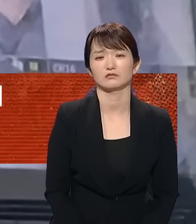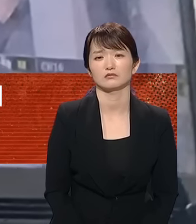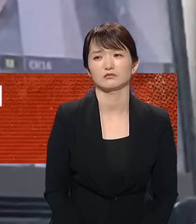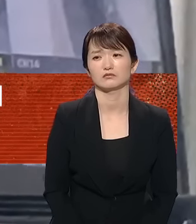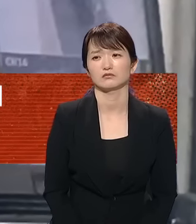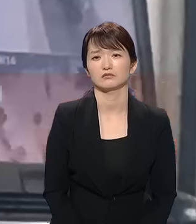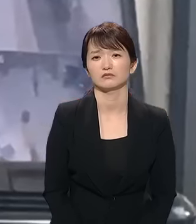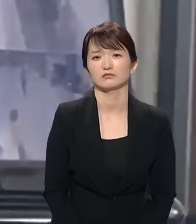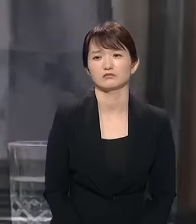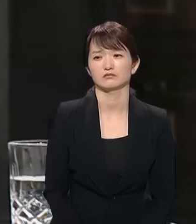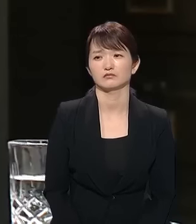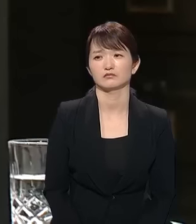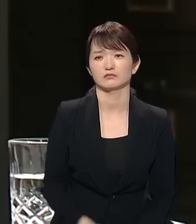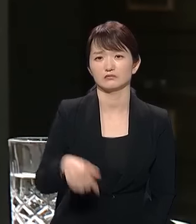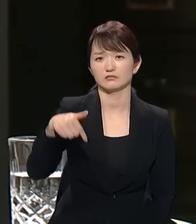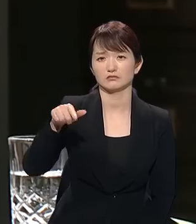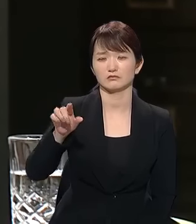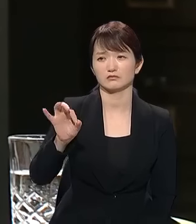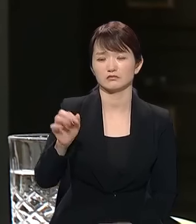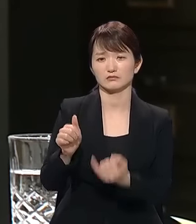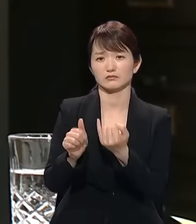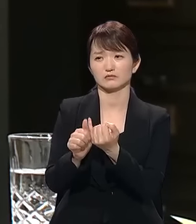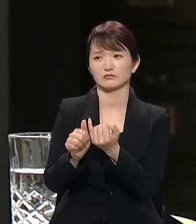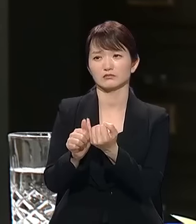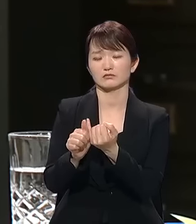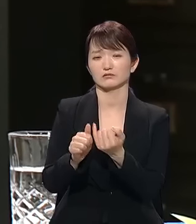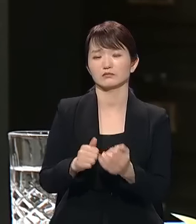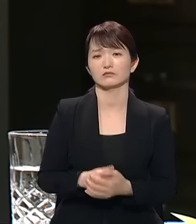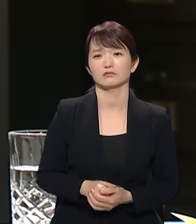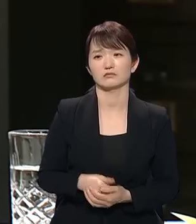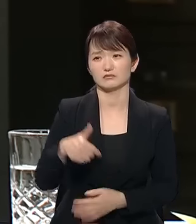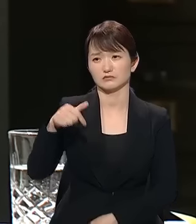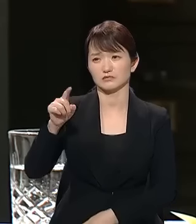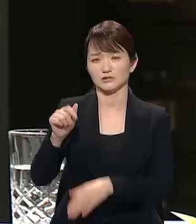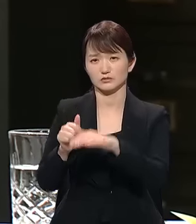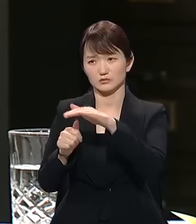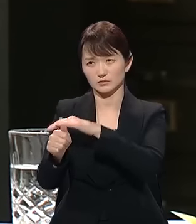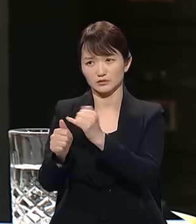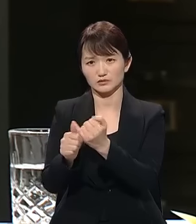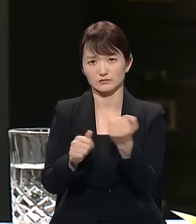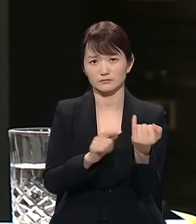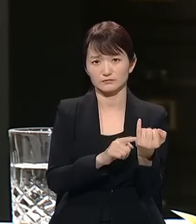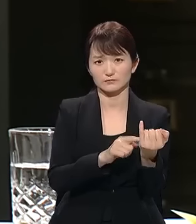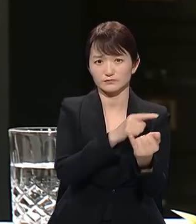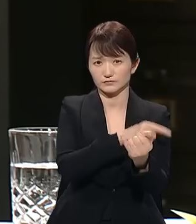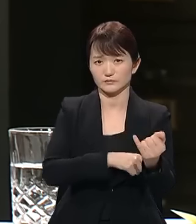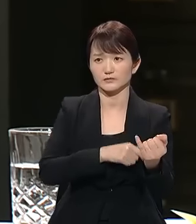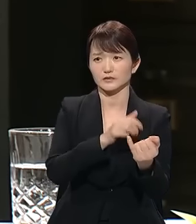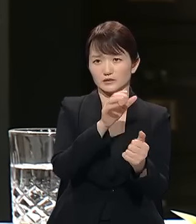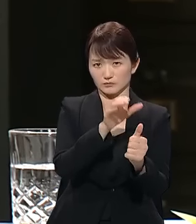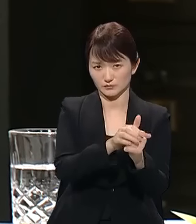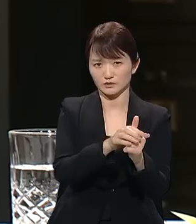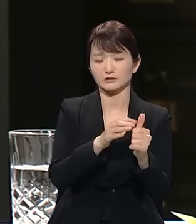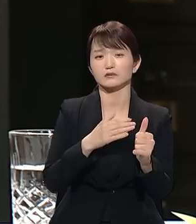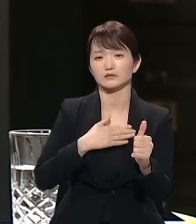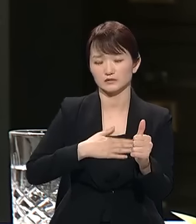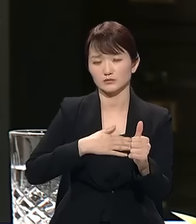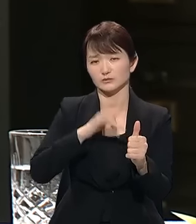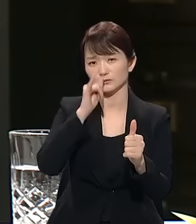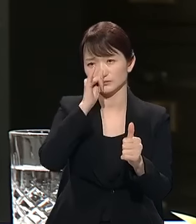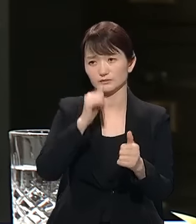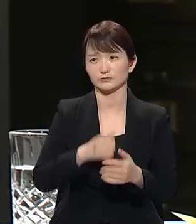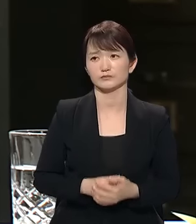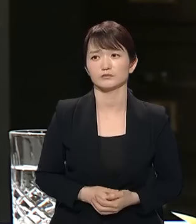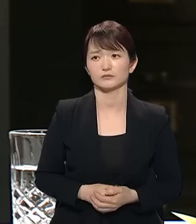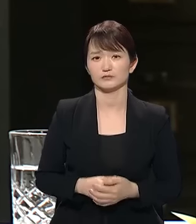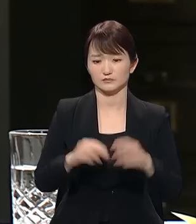그런데요, 이 강영욱 씨 부부, 강영욱 씨가 대표고 아내분이 아마 이사인 걸로 제가 알고 있는데. 이